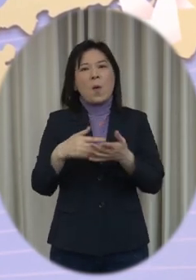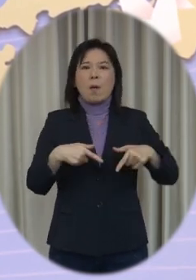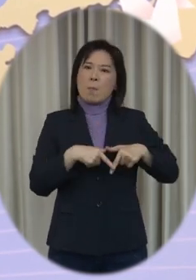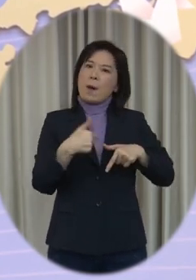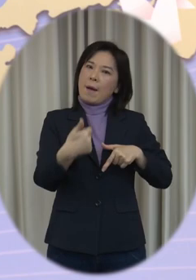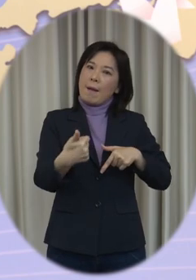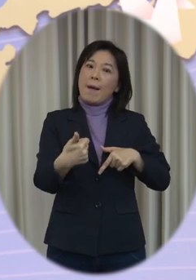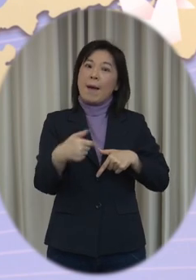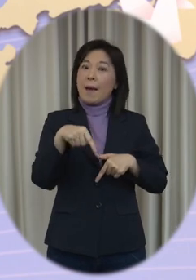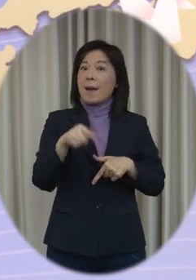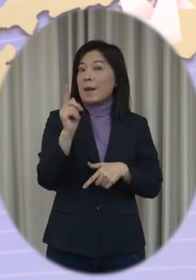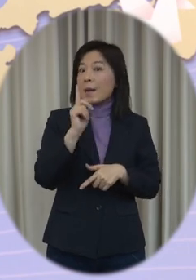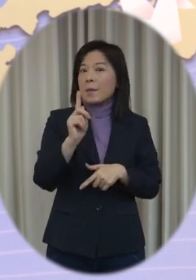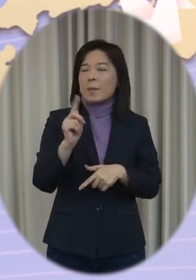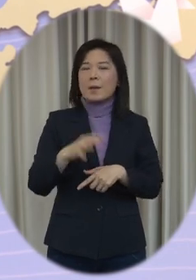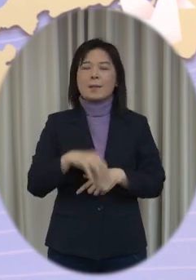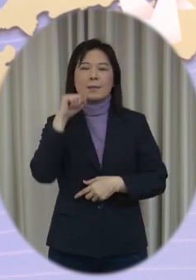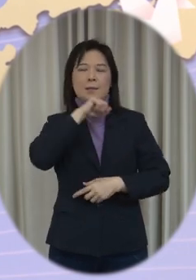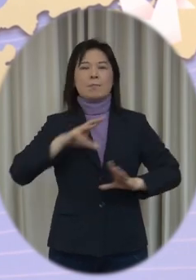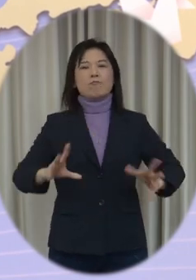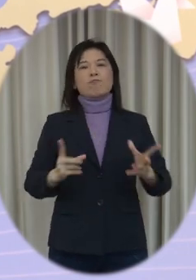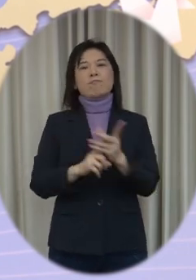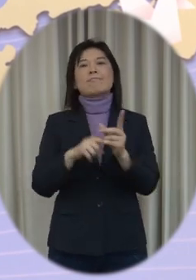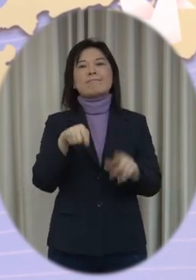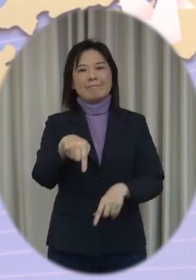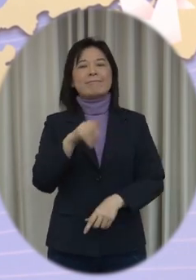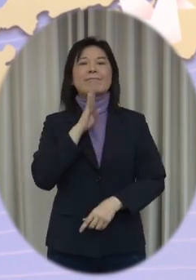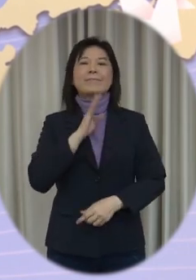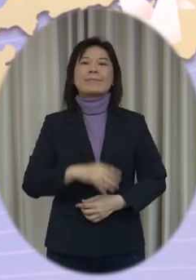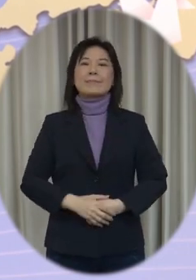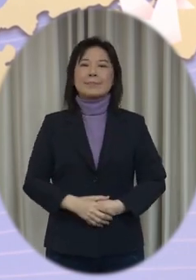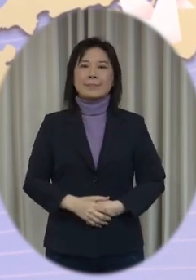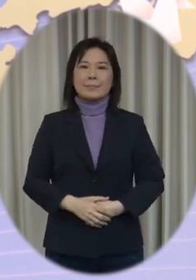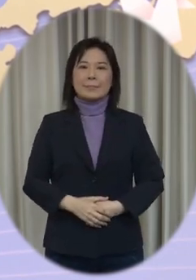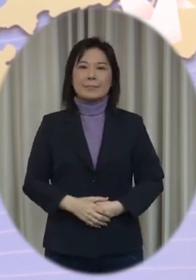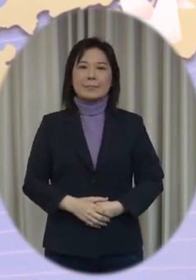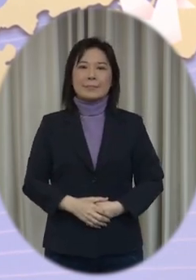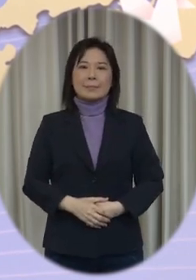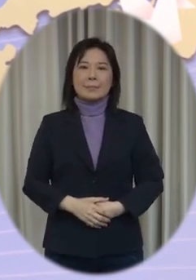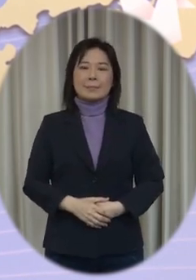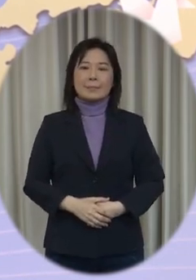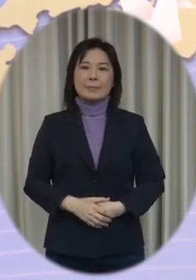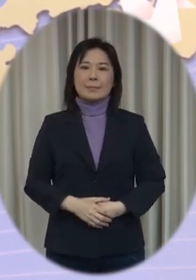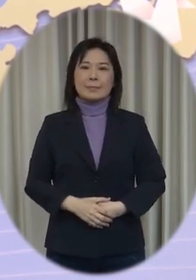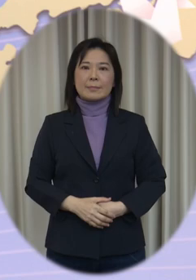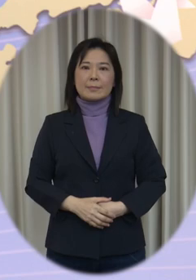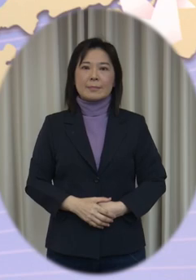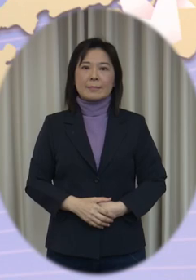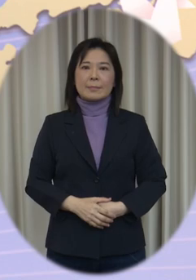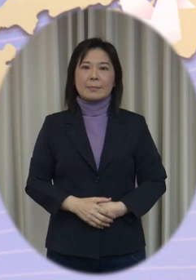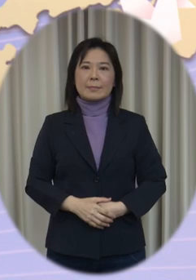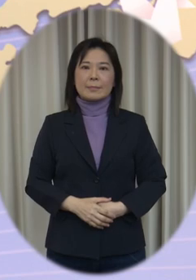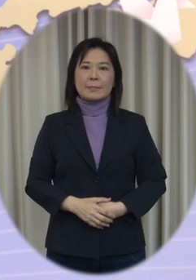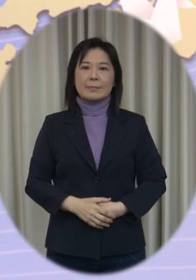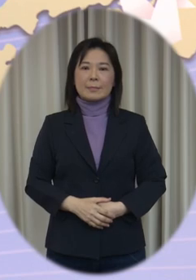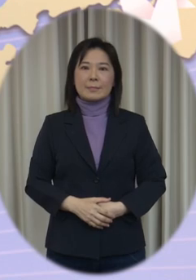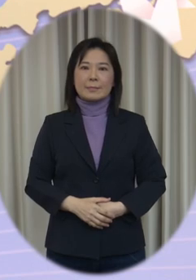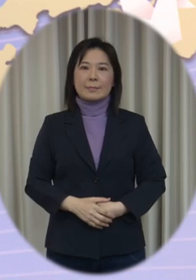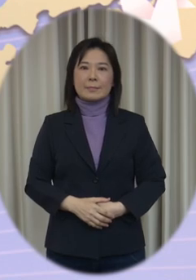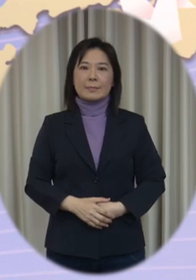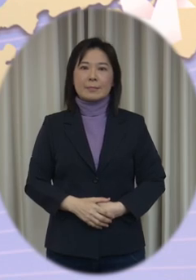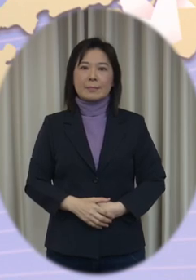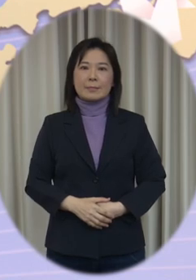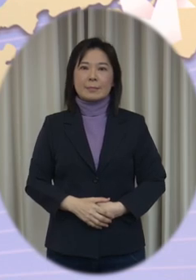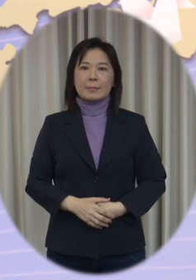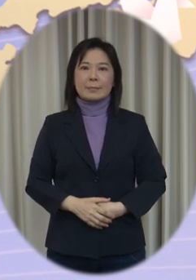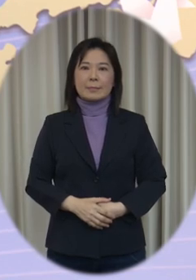就是所谓的台湾精神。 私たち台湾石川県人会は、台湾皆さんの温かい支援